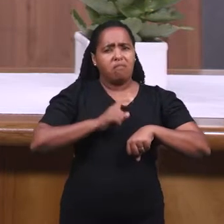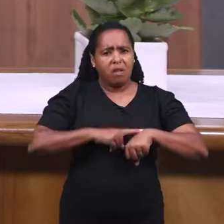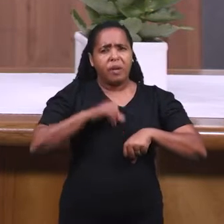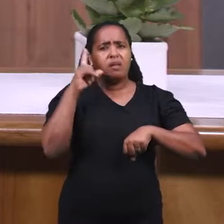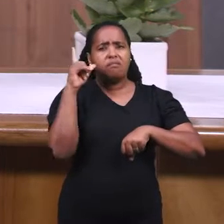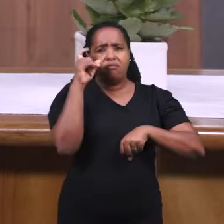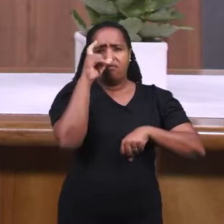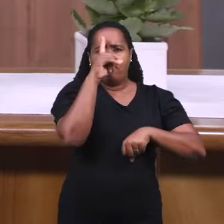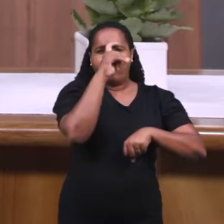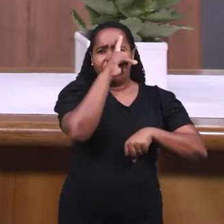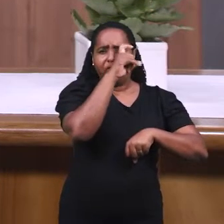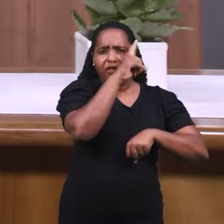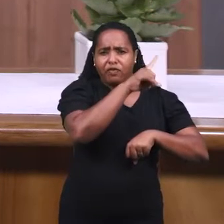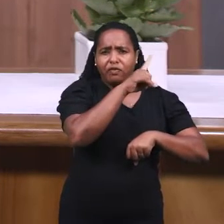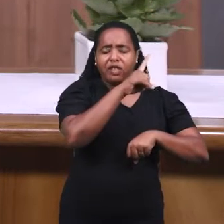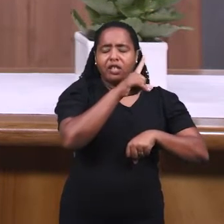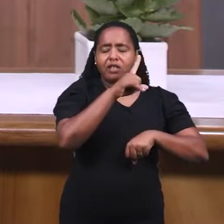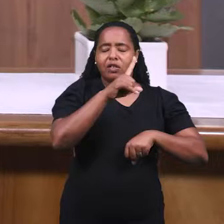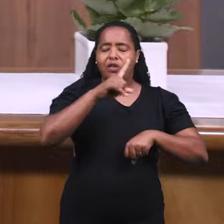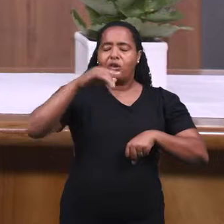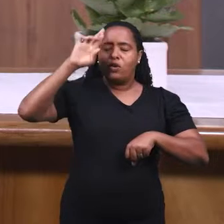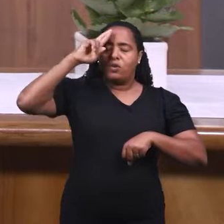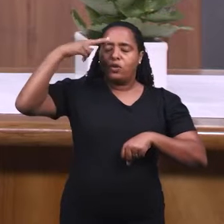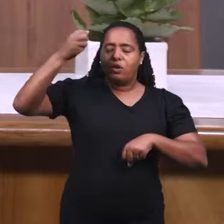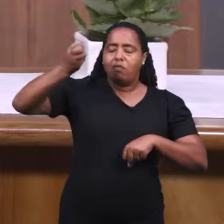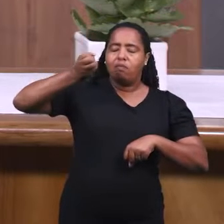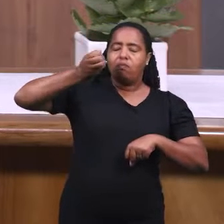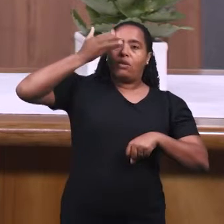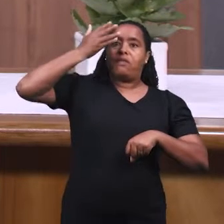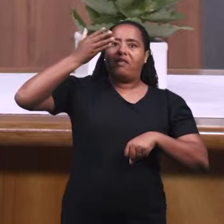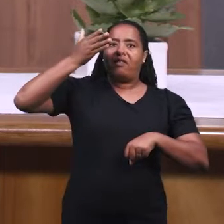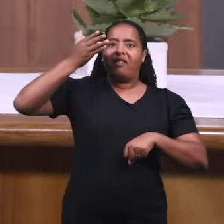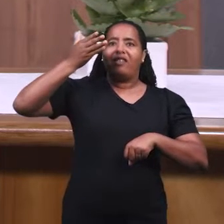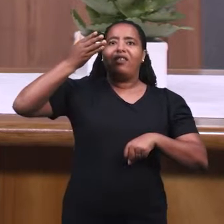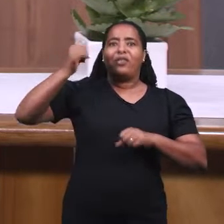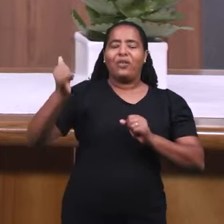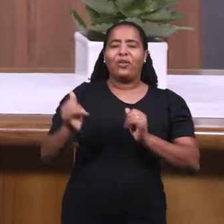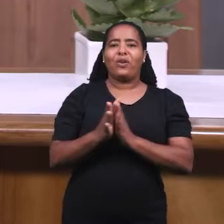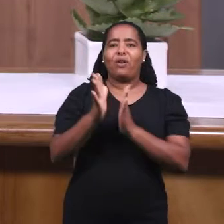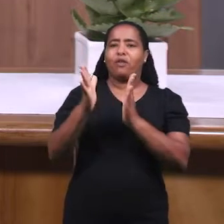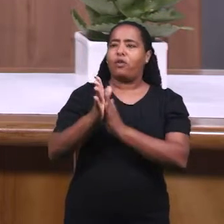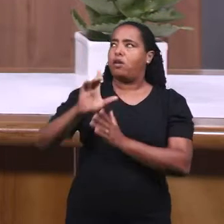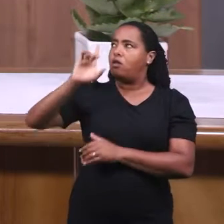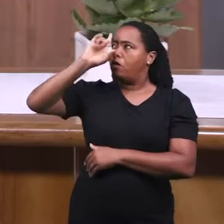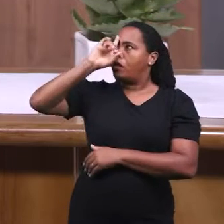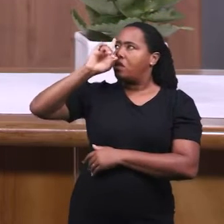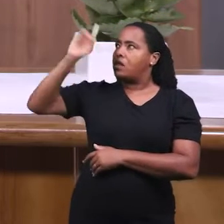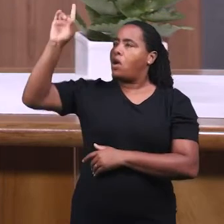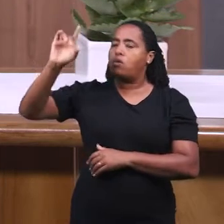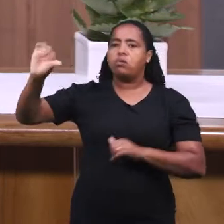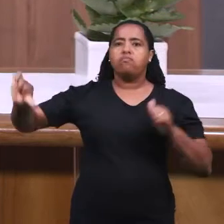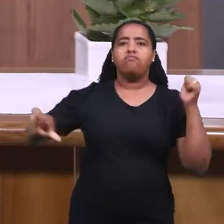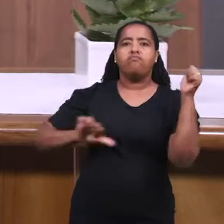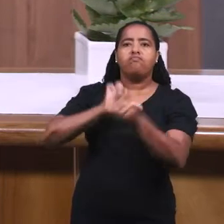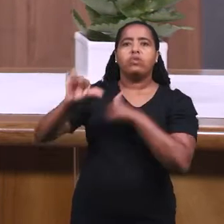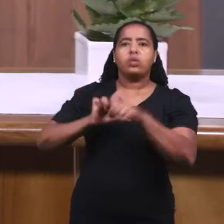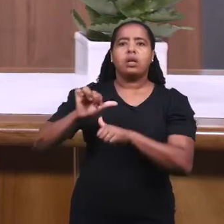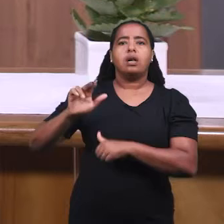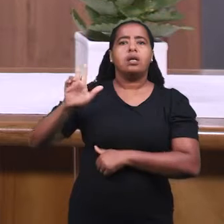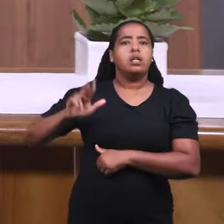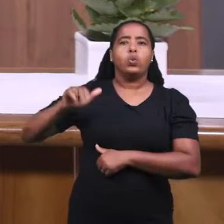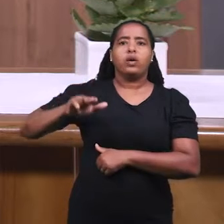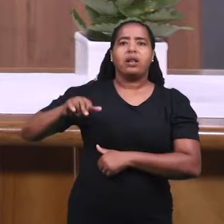этом испытании. В тот момент испытания родилась эта хвала. Бог неизменный,